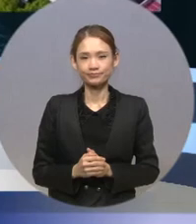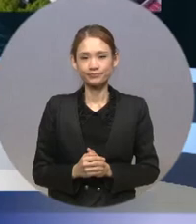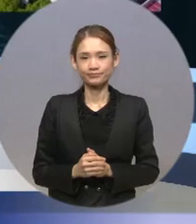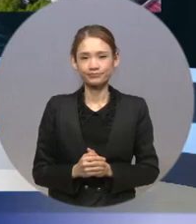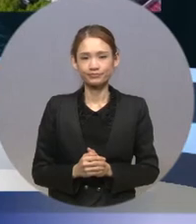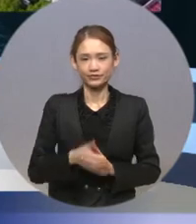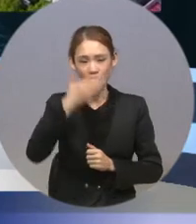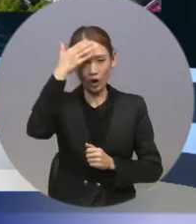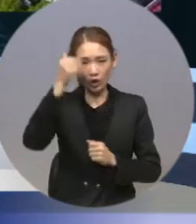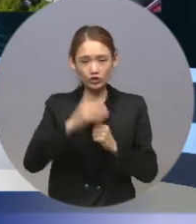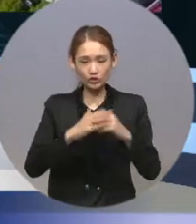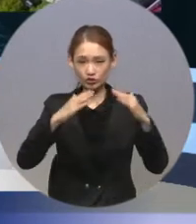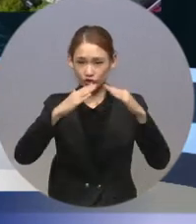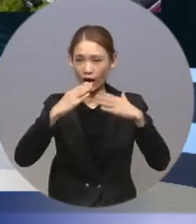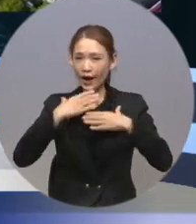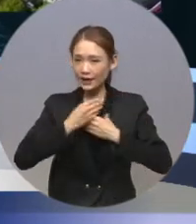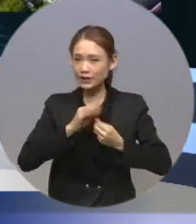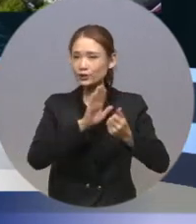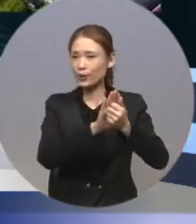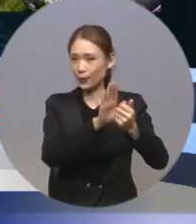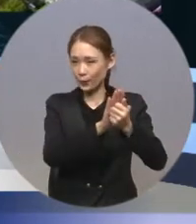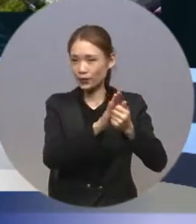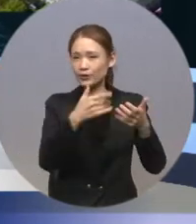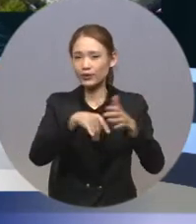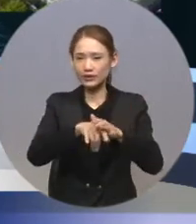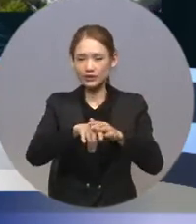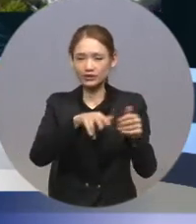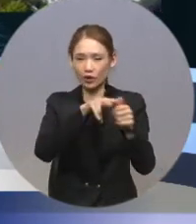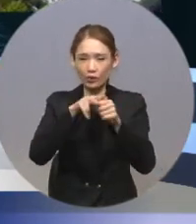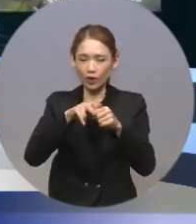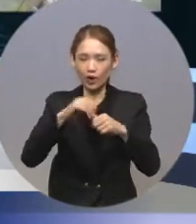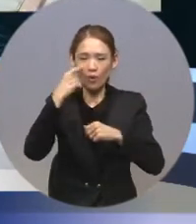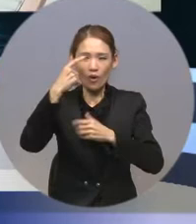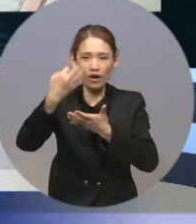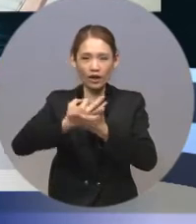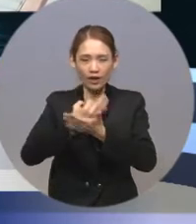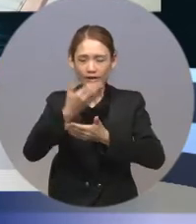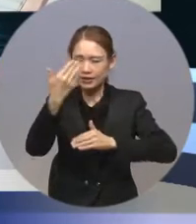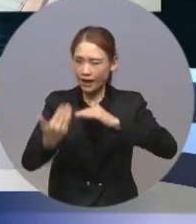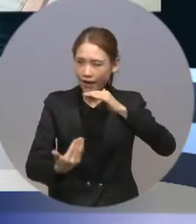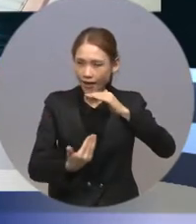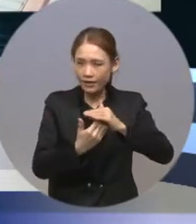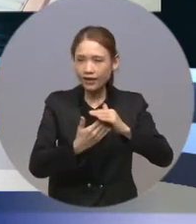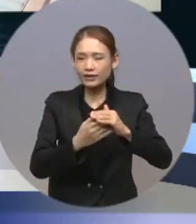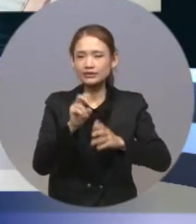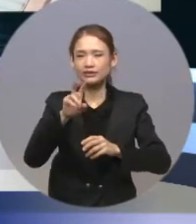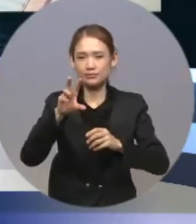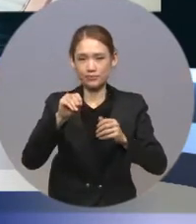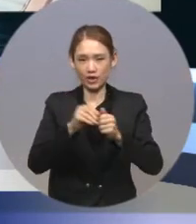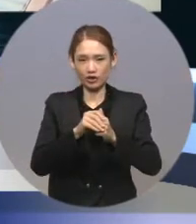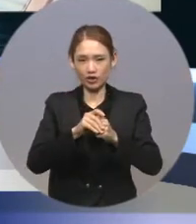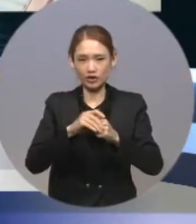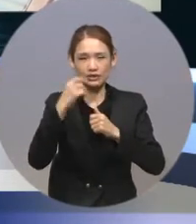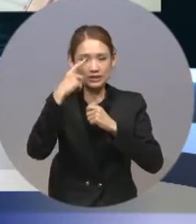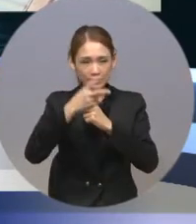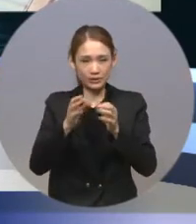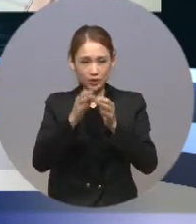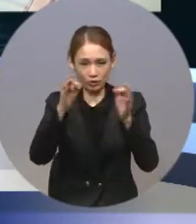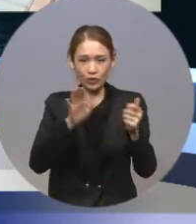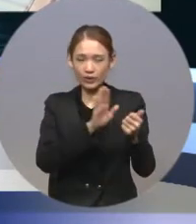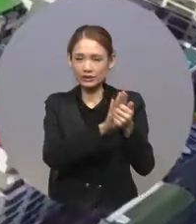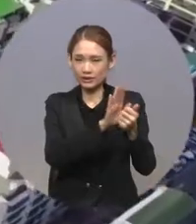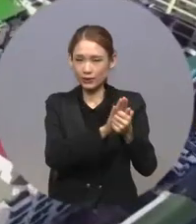청년들의 주거 안정을 돕기 위해 정부가 월 최대 20만원의 월세를 12개월간 지원합니다